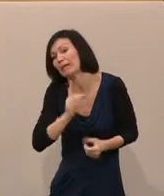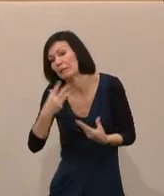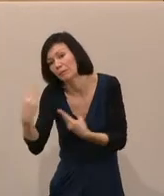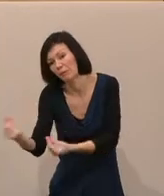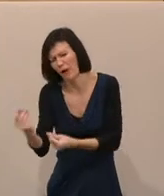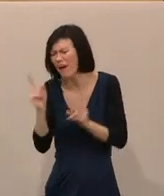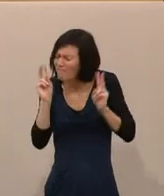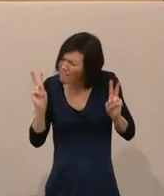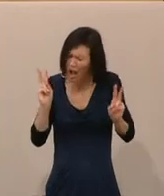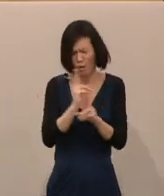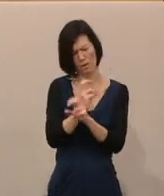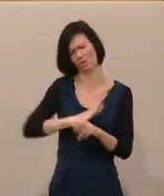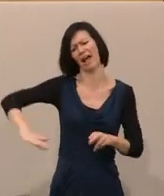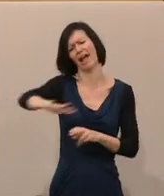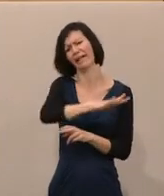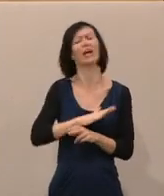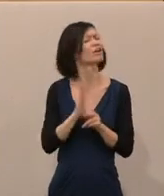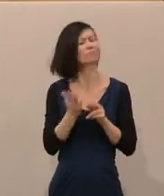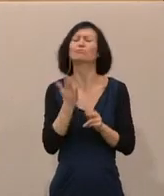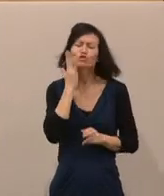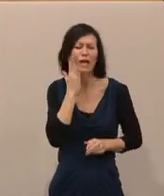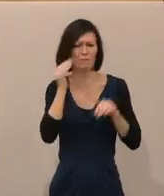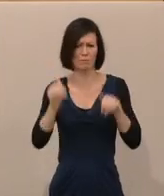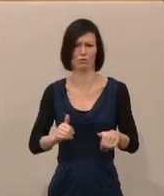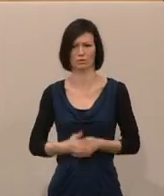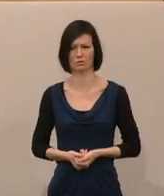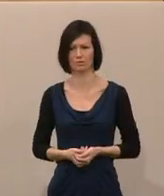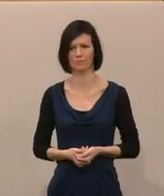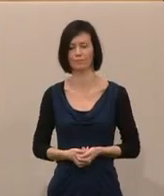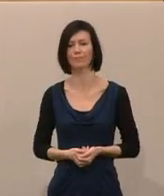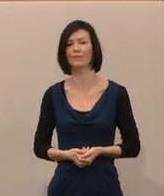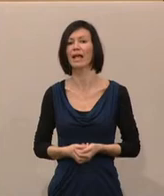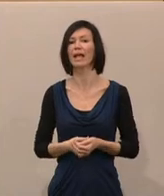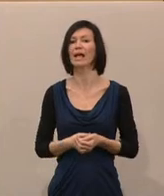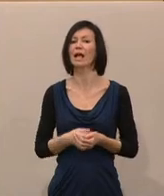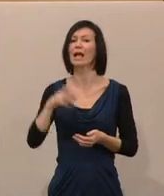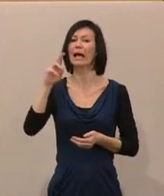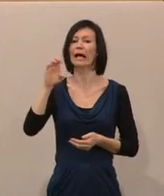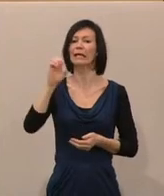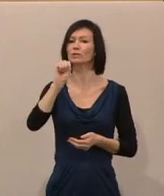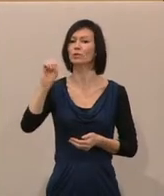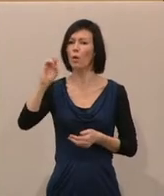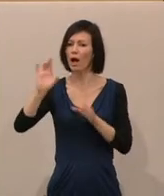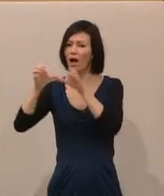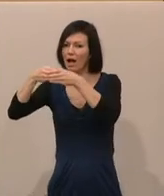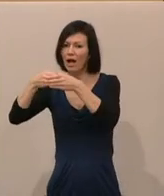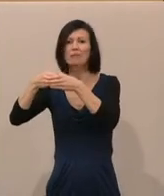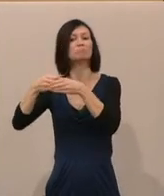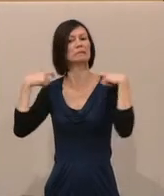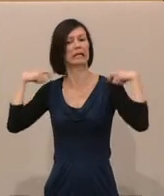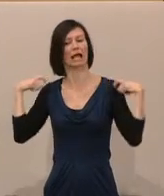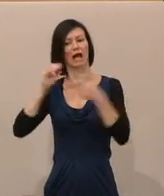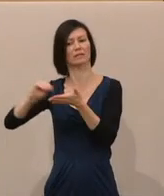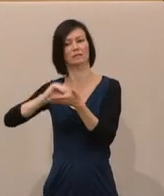Land. Die Generalsekretäre in den Ressorts werden mit Sondervollmachten ausgestattet,